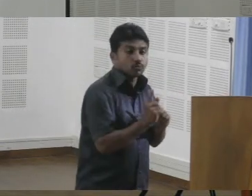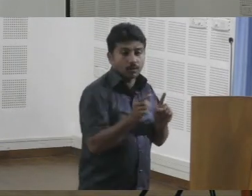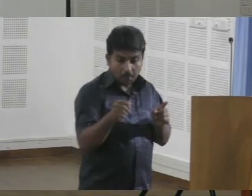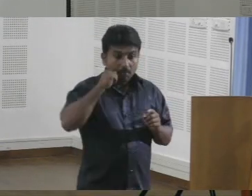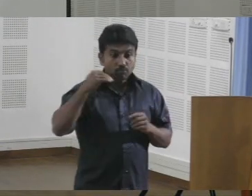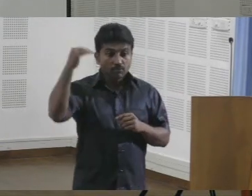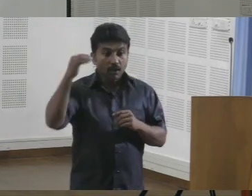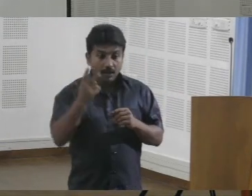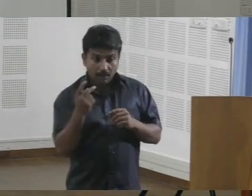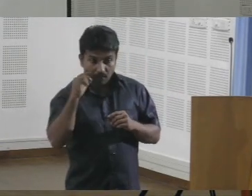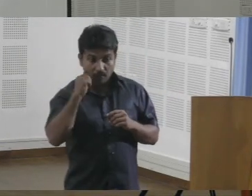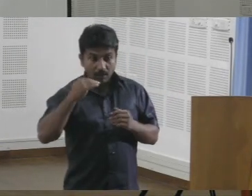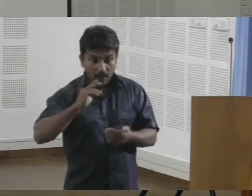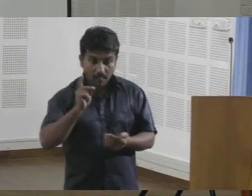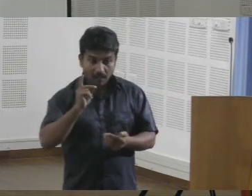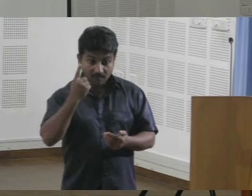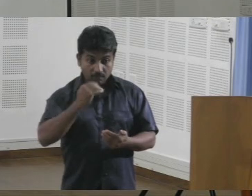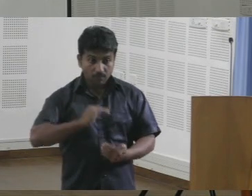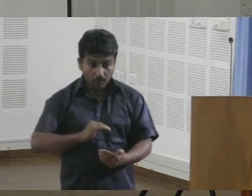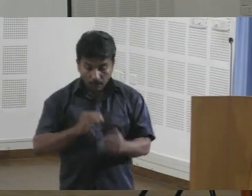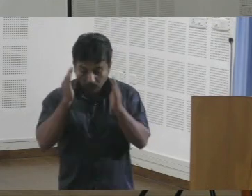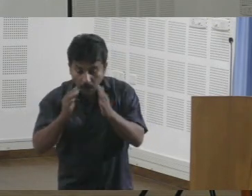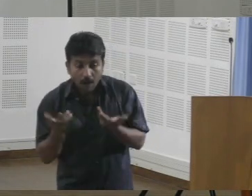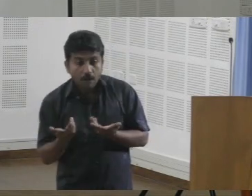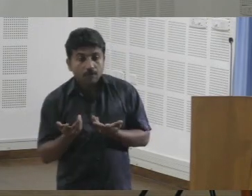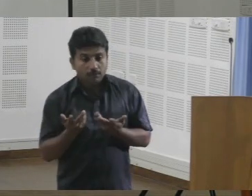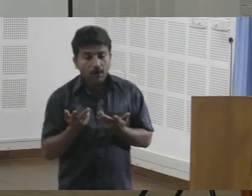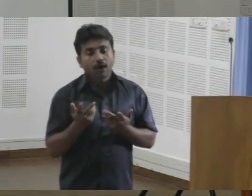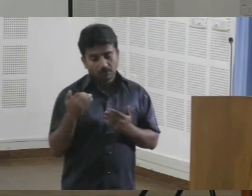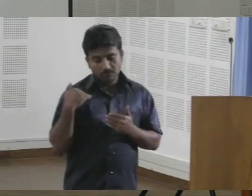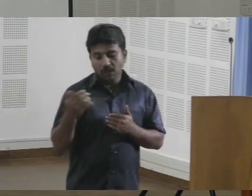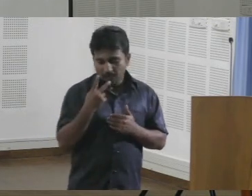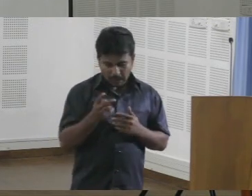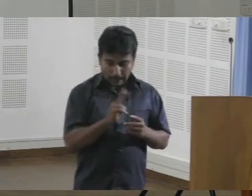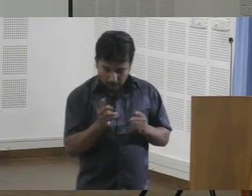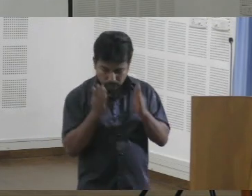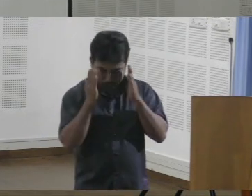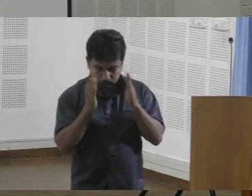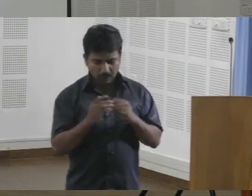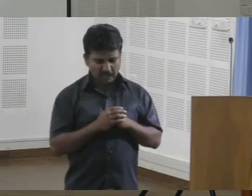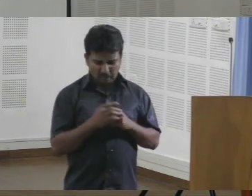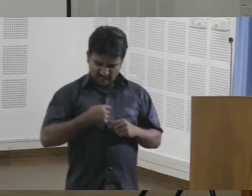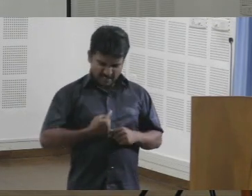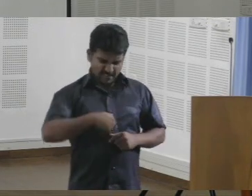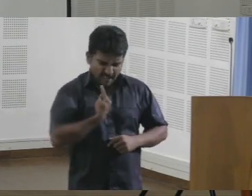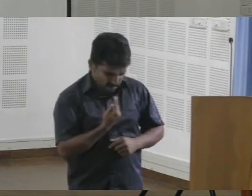പറ്റുന്നില്ലായിരുന്നു. അപ്പൊ എനിക്ക് മനസ്സിലായി എനിക്ക് ഇങ്ങനെ മുന്നോട്ട് പോകണം, ഒറ്റയ്ക്ക് മുന്നോട്ട് പോകാൻ പറ്റില്ല, ഐ നീഡ് എ സപ്പോർട്ട്